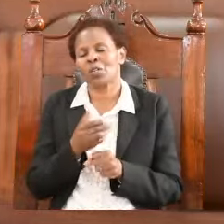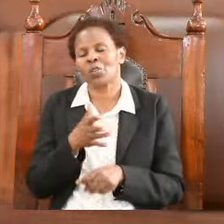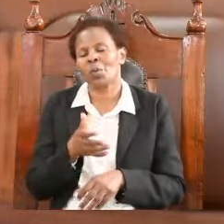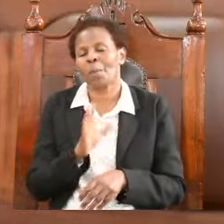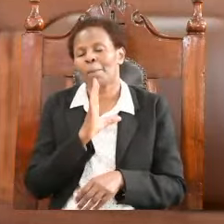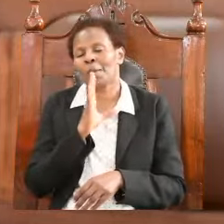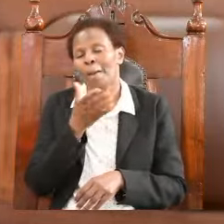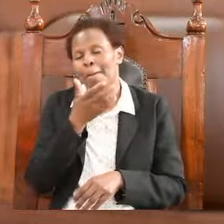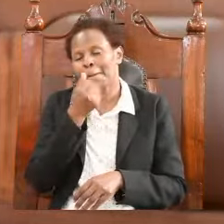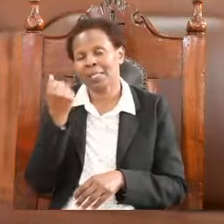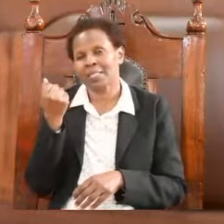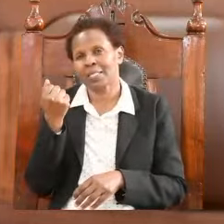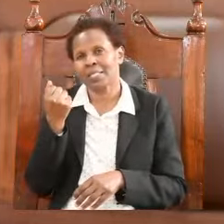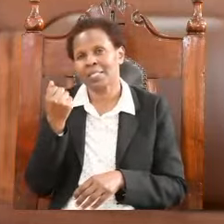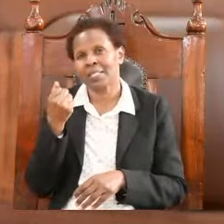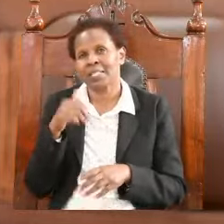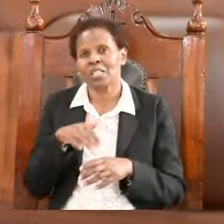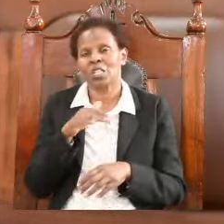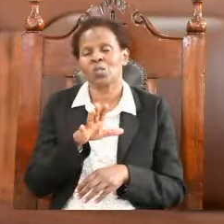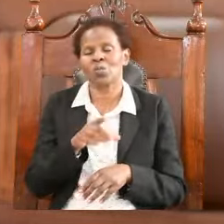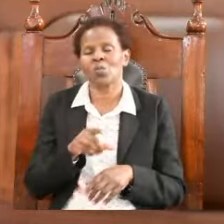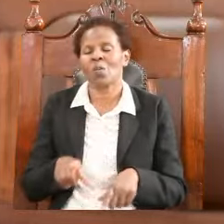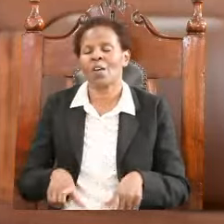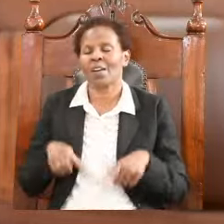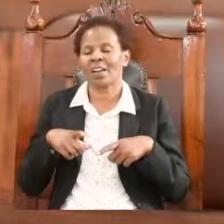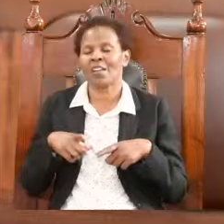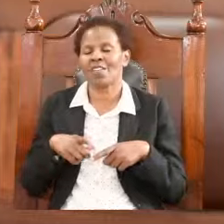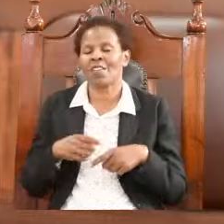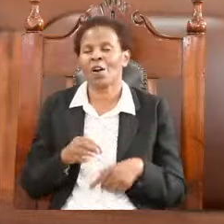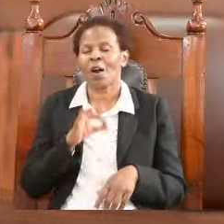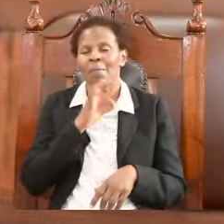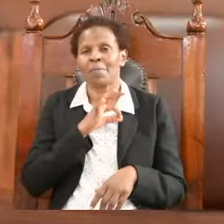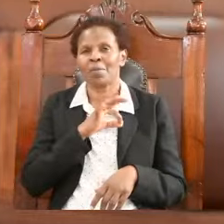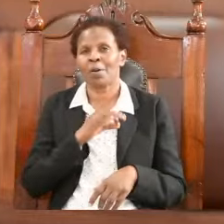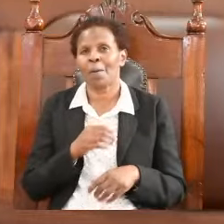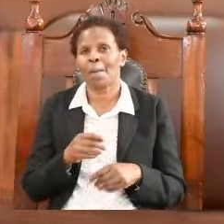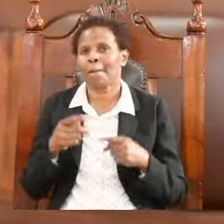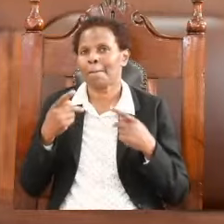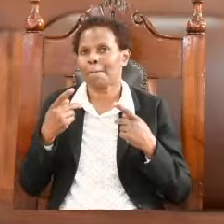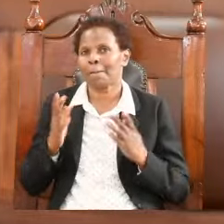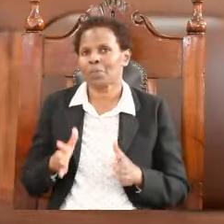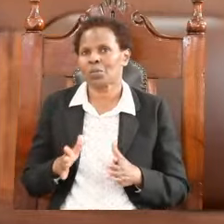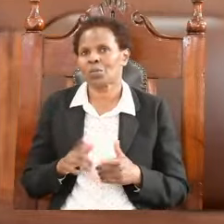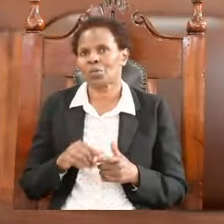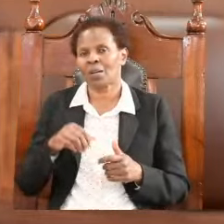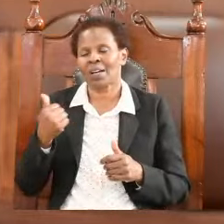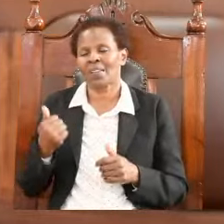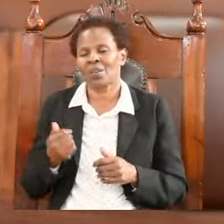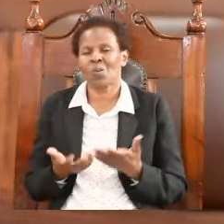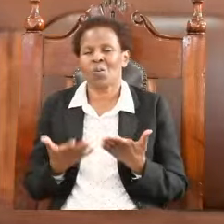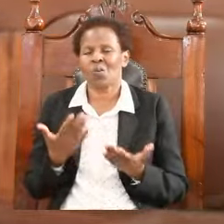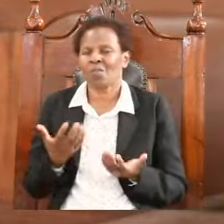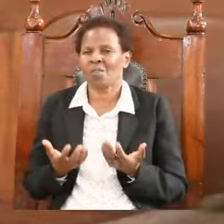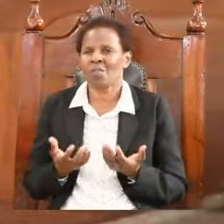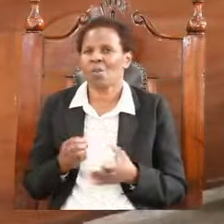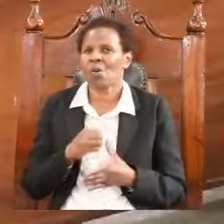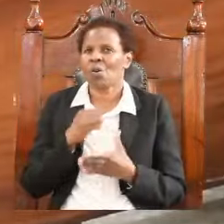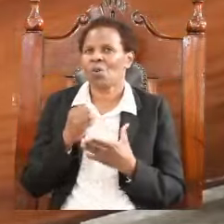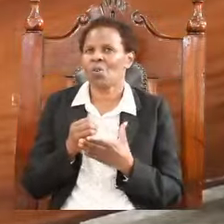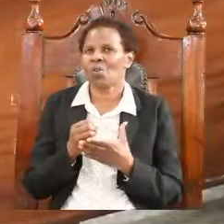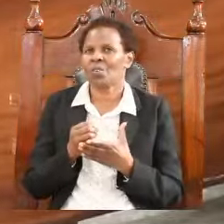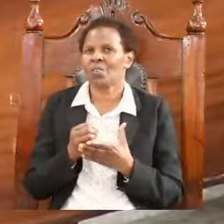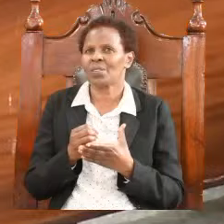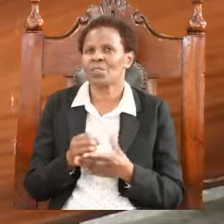kedo kiega modowe na oguni kane gotoma shitomaga ugakinya hado hagutweka hado hagutweka modowe na